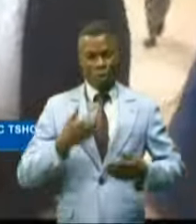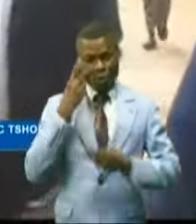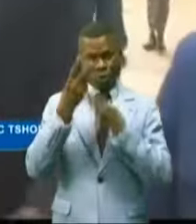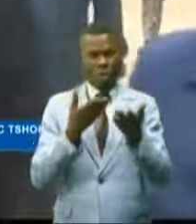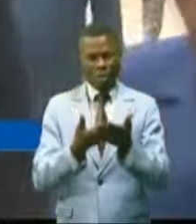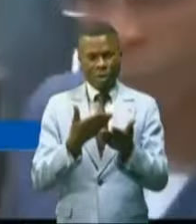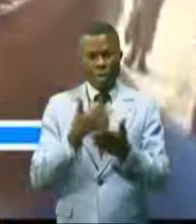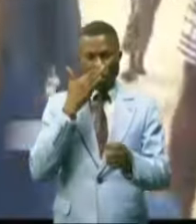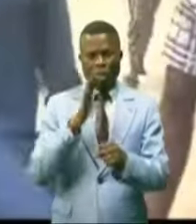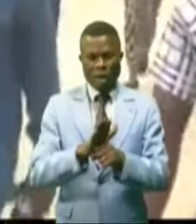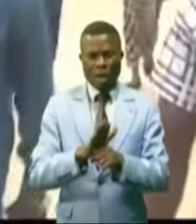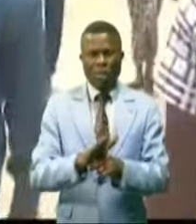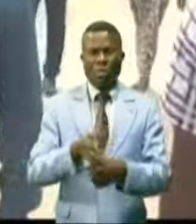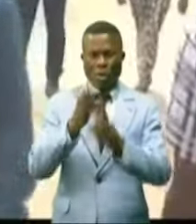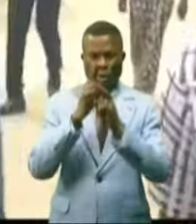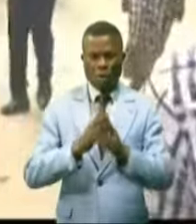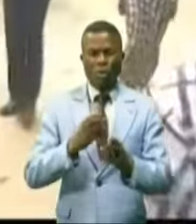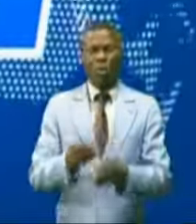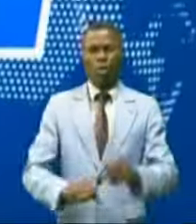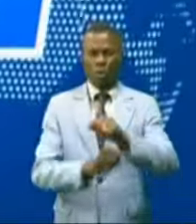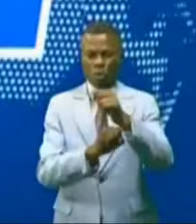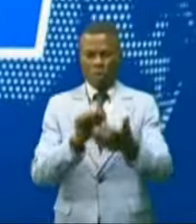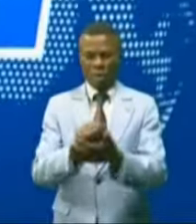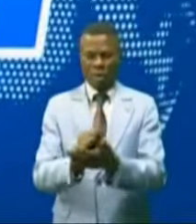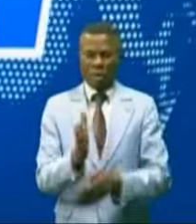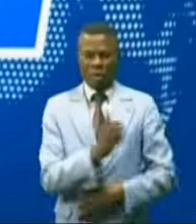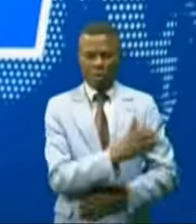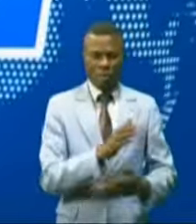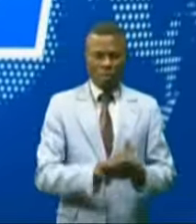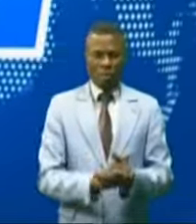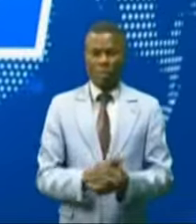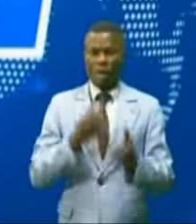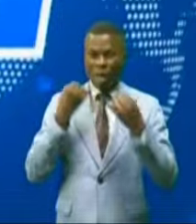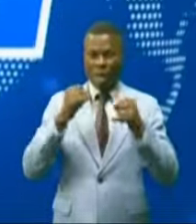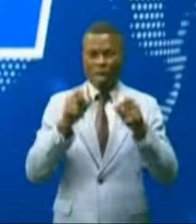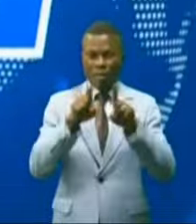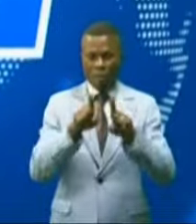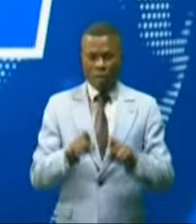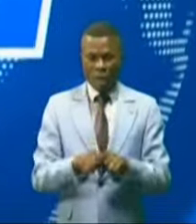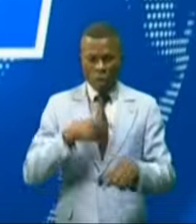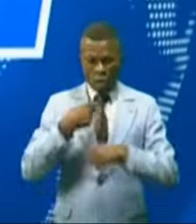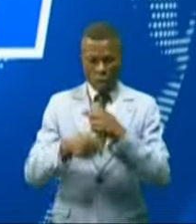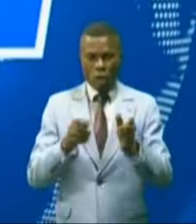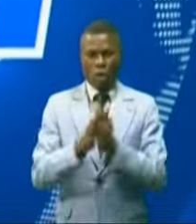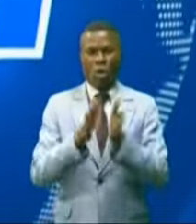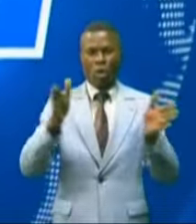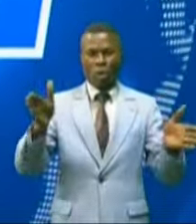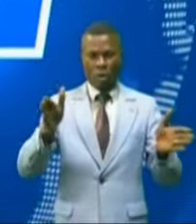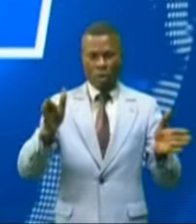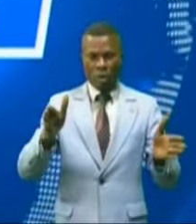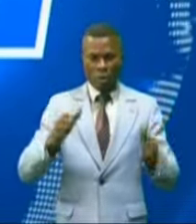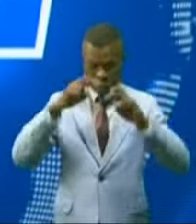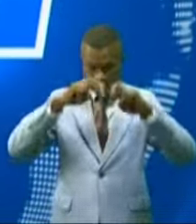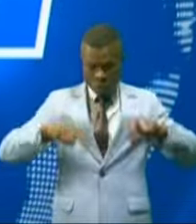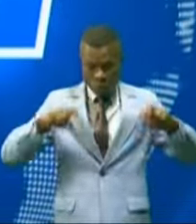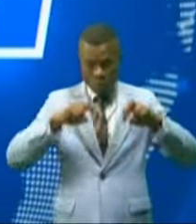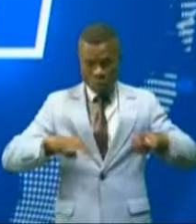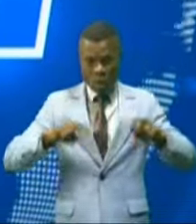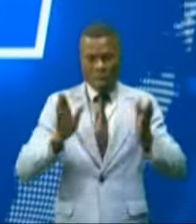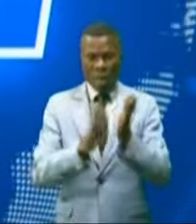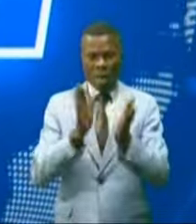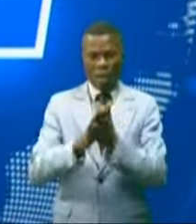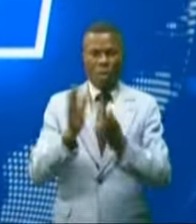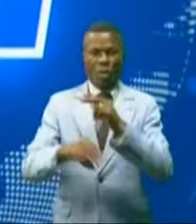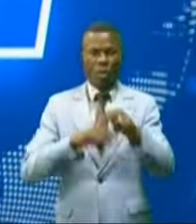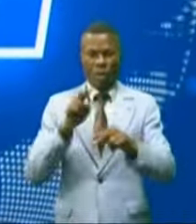et promet tout le meilleur pour l'ISTEM Kisangani. L'actualité, c'est aussi le lancement officiel de l'enquête à l'Institut